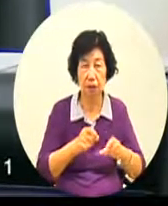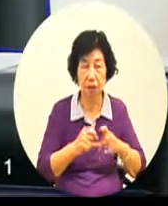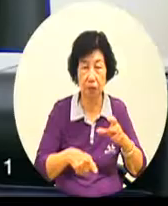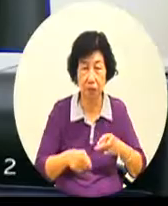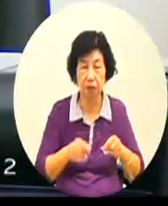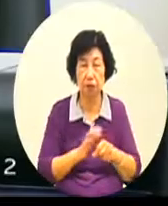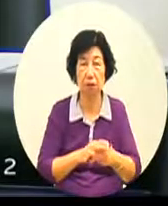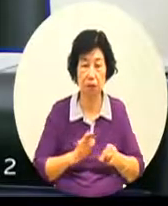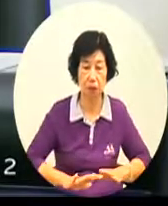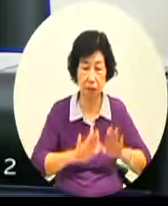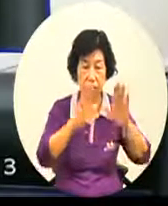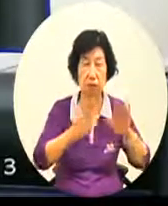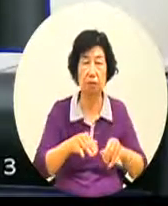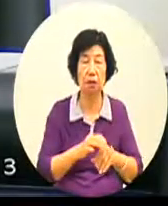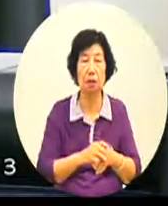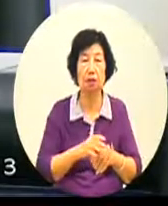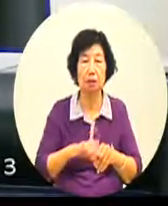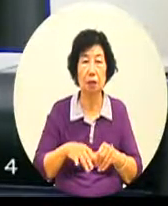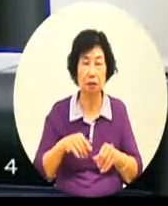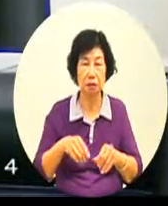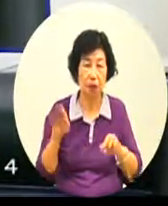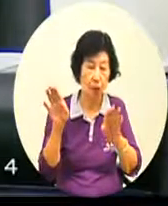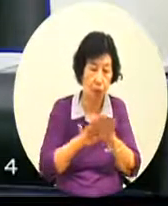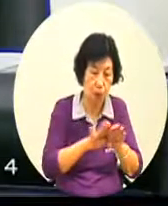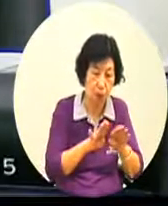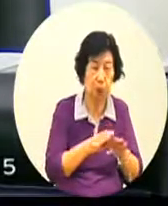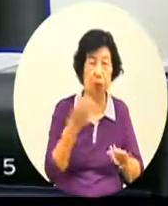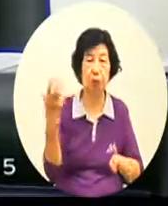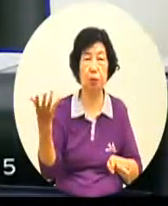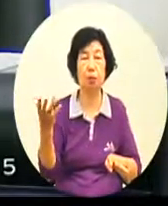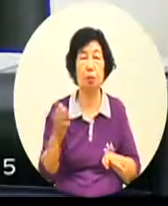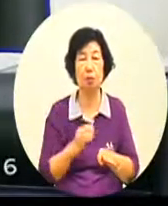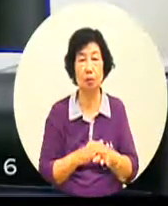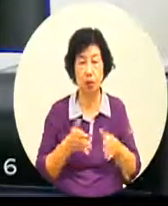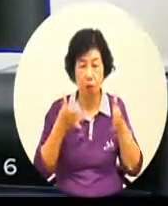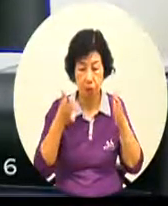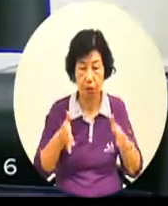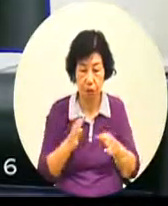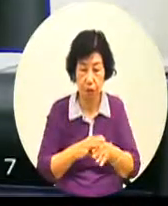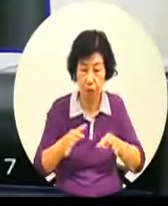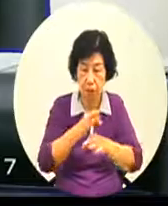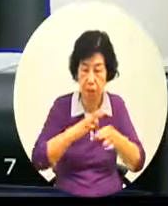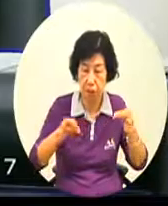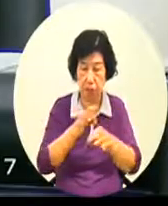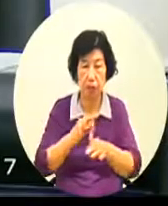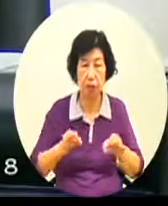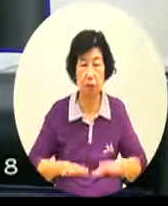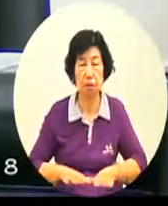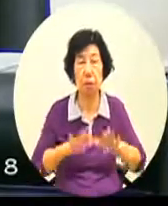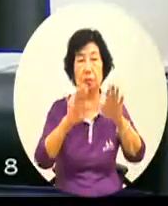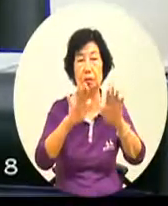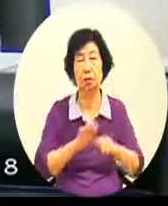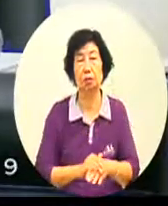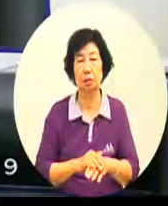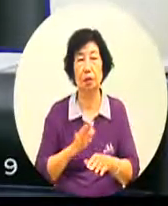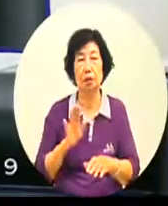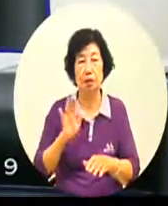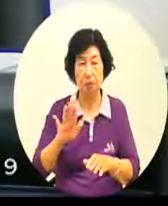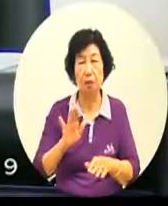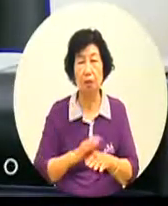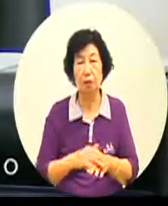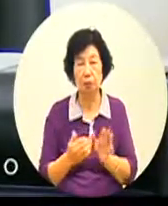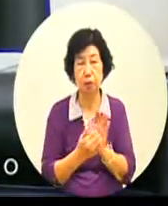是休的话，那放这么多天假，那等于说对经济的一个成长 是会有一些障碍的。